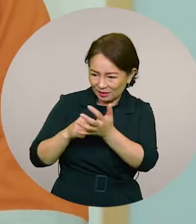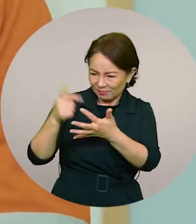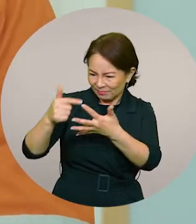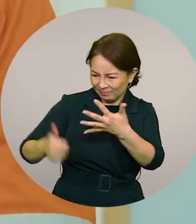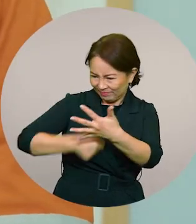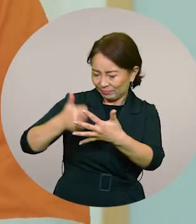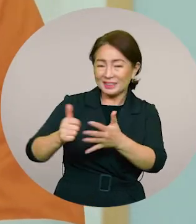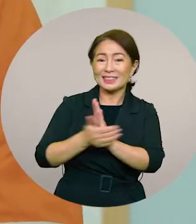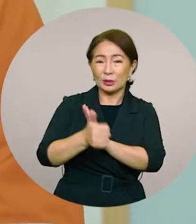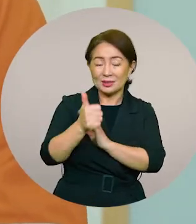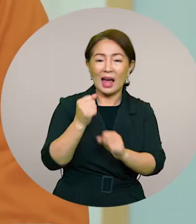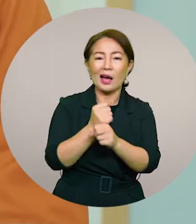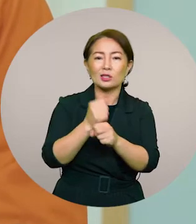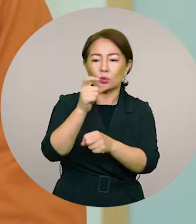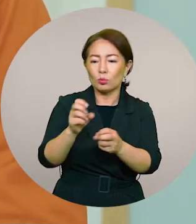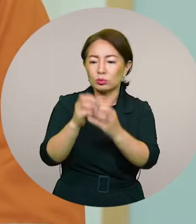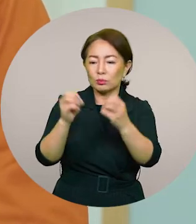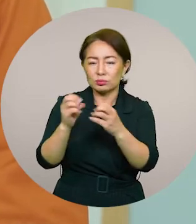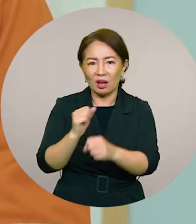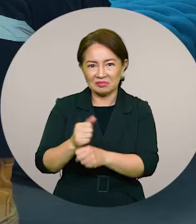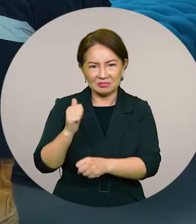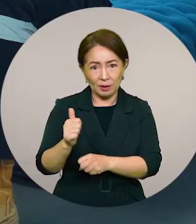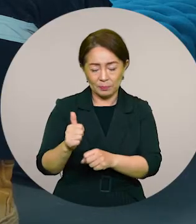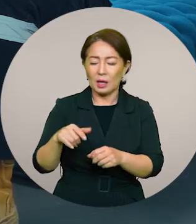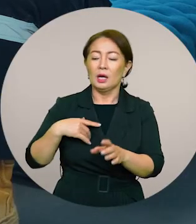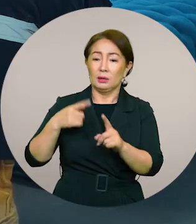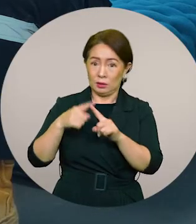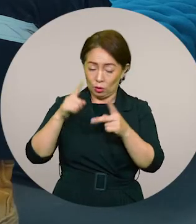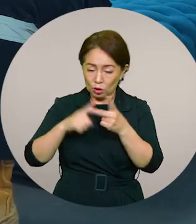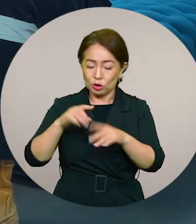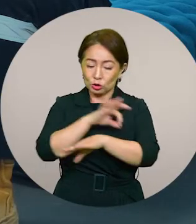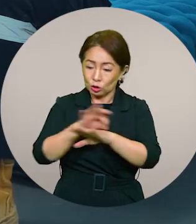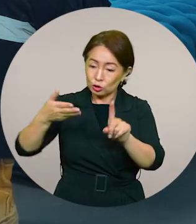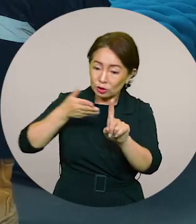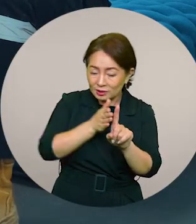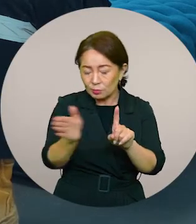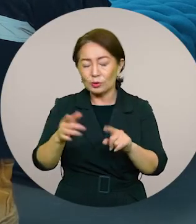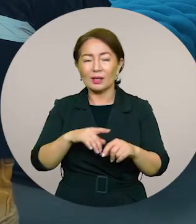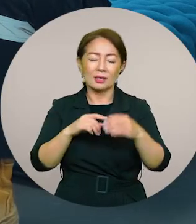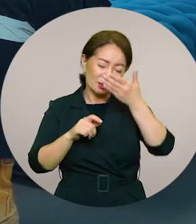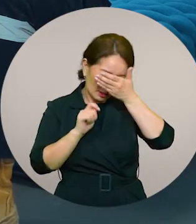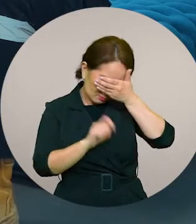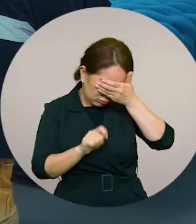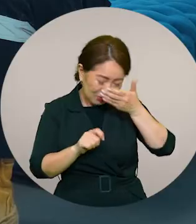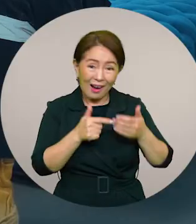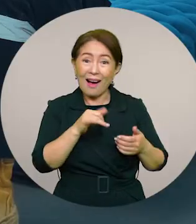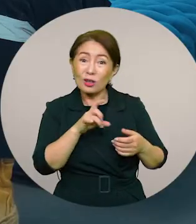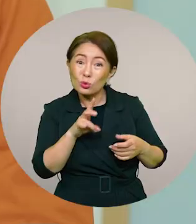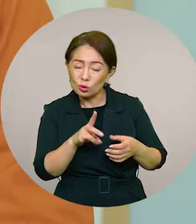бүхий ажилчдыг бий болгож байгаа. Энийгээр дамжаад манай төслөөр дамжаад бас одоо гагнуурын одоо маш